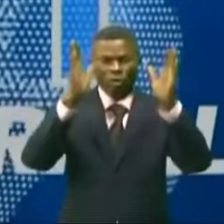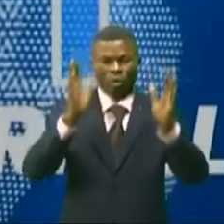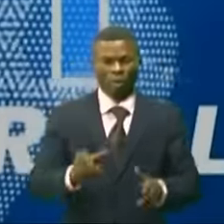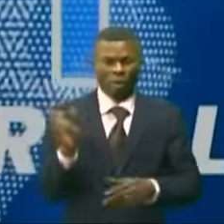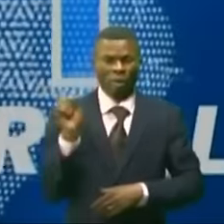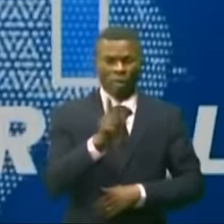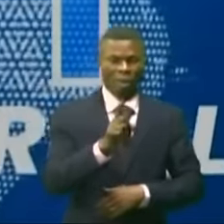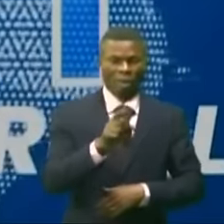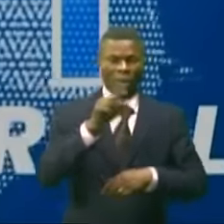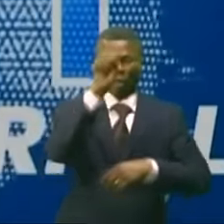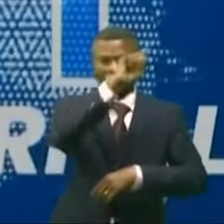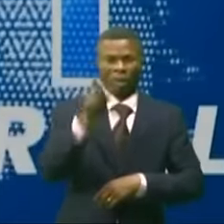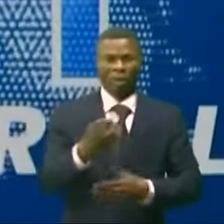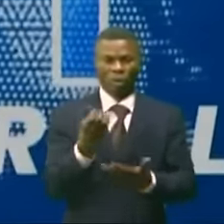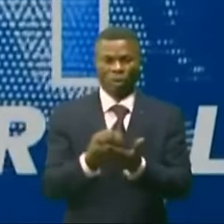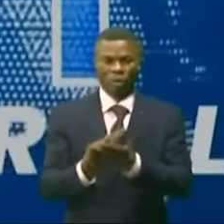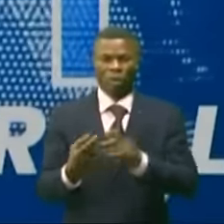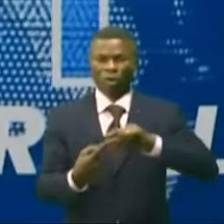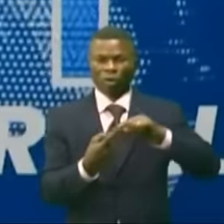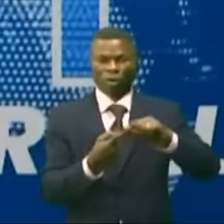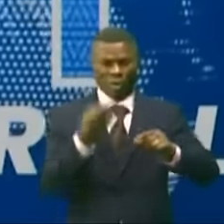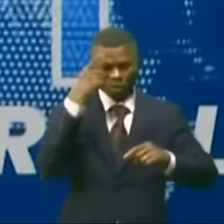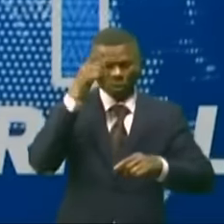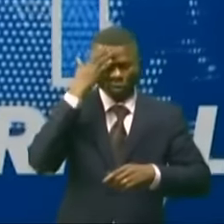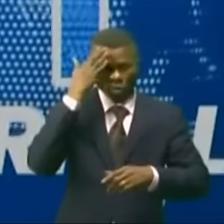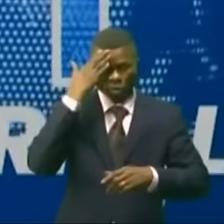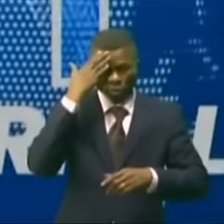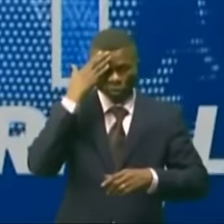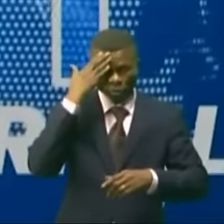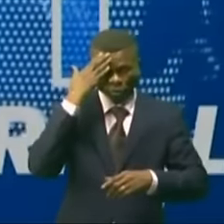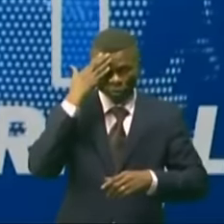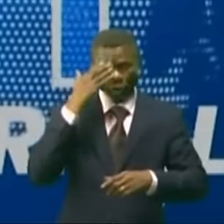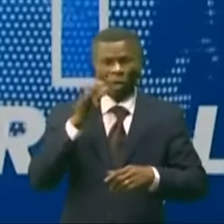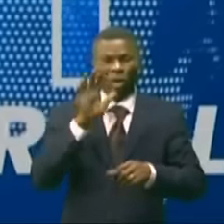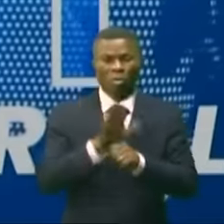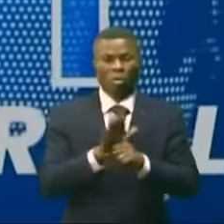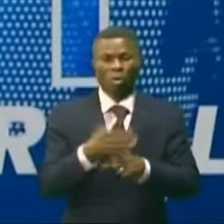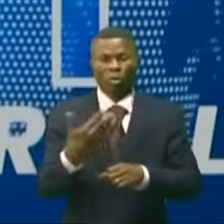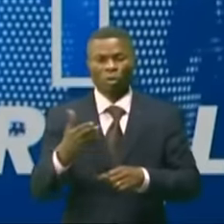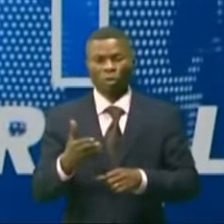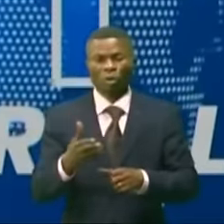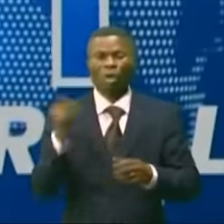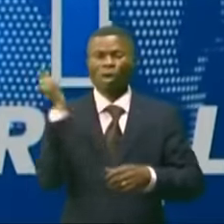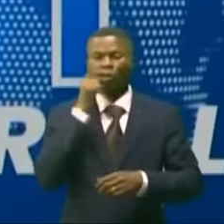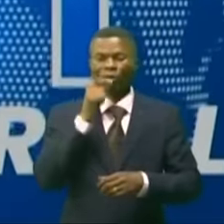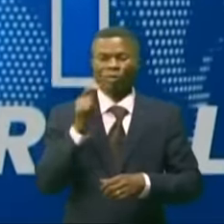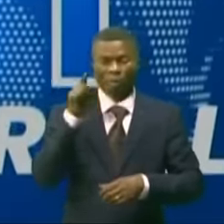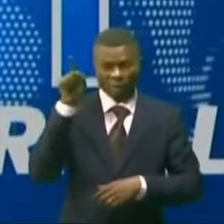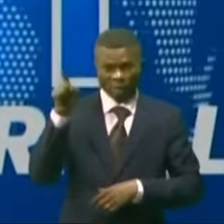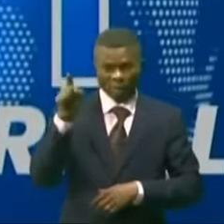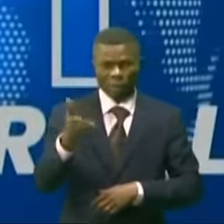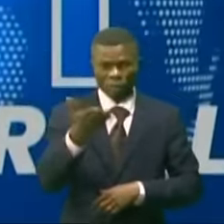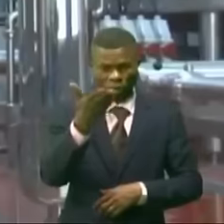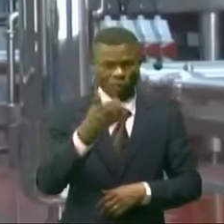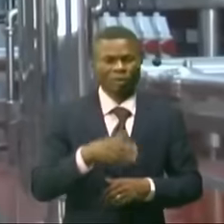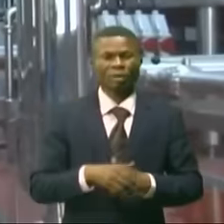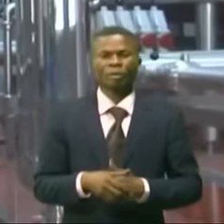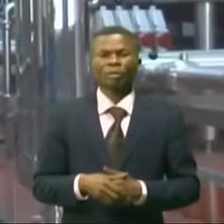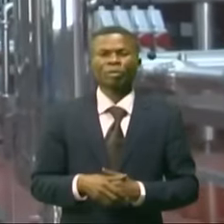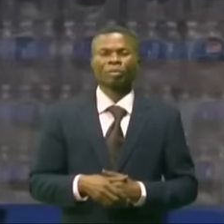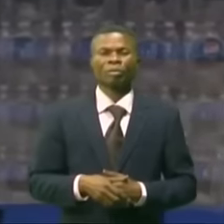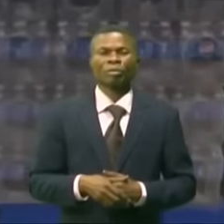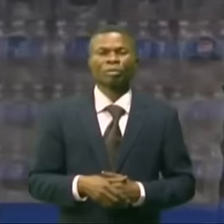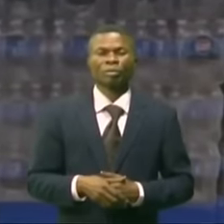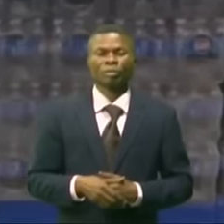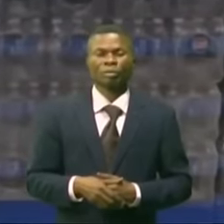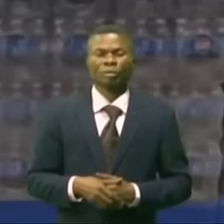rendu à la zone économique spéciale pour s'assurer de la quantité des produits fabriqués localement ERC Kabamba